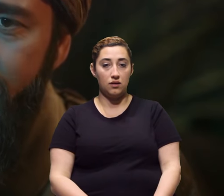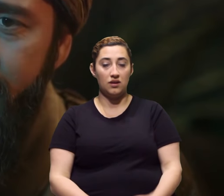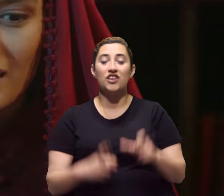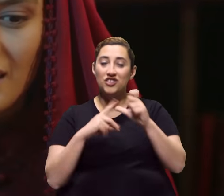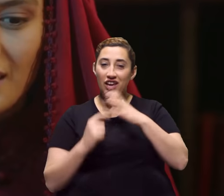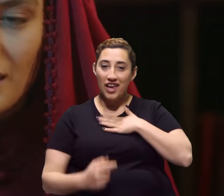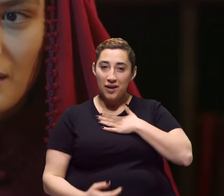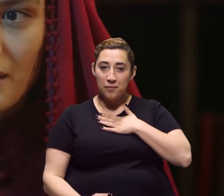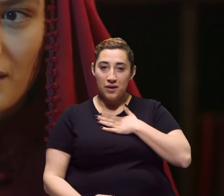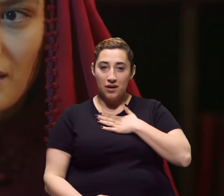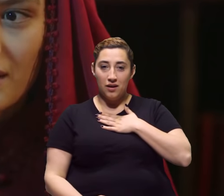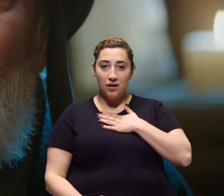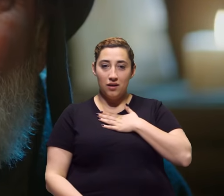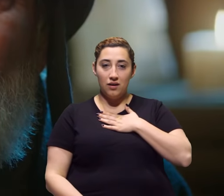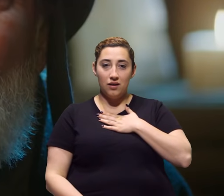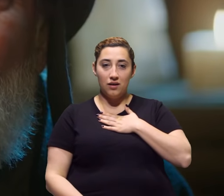Şeyhim,